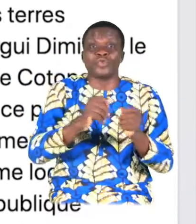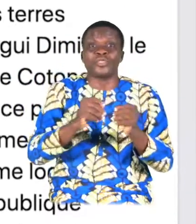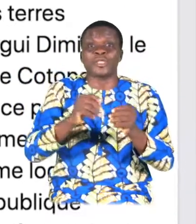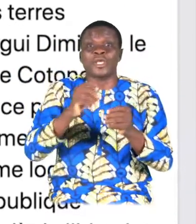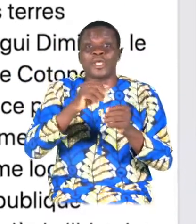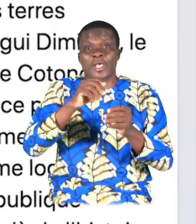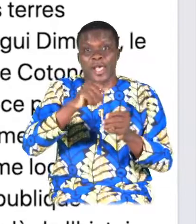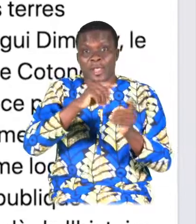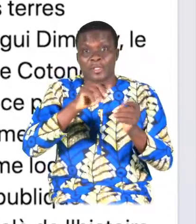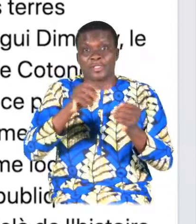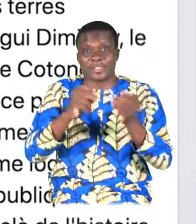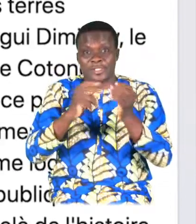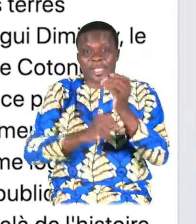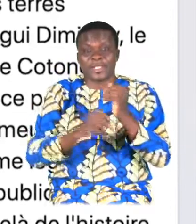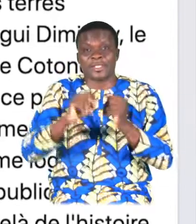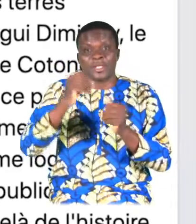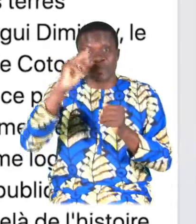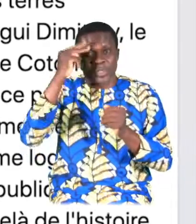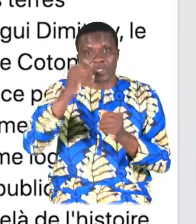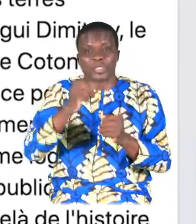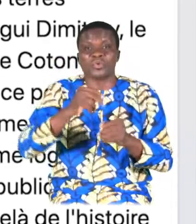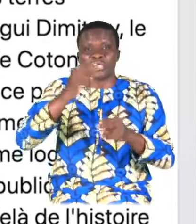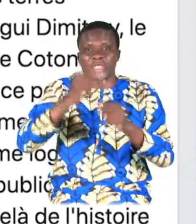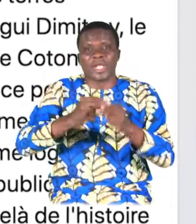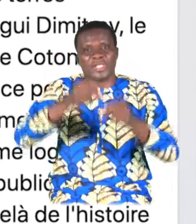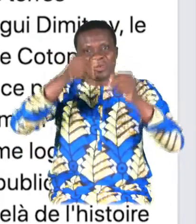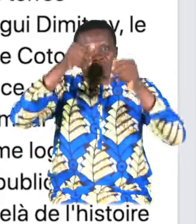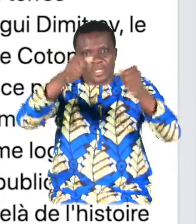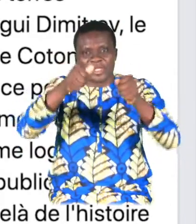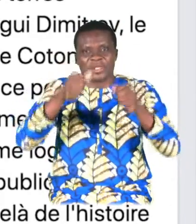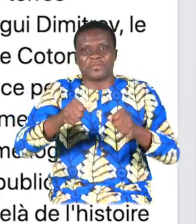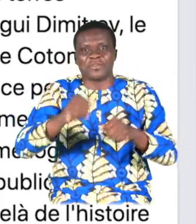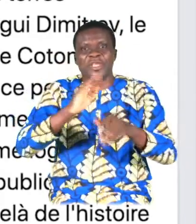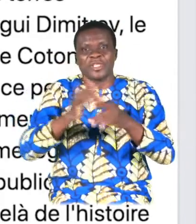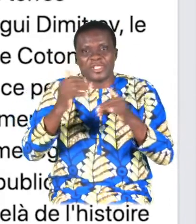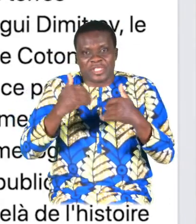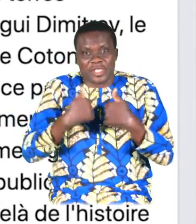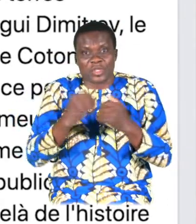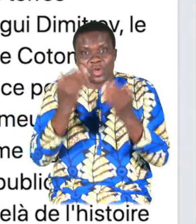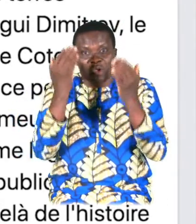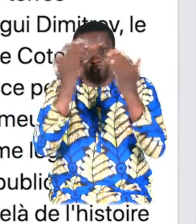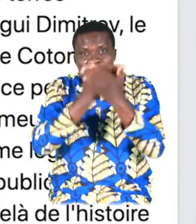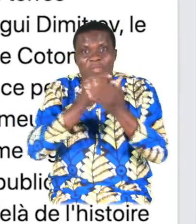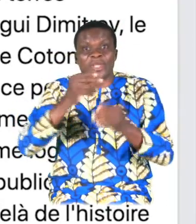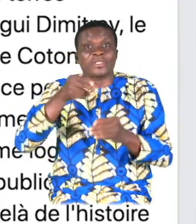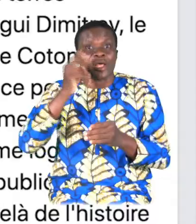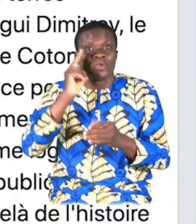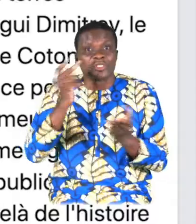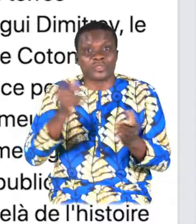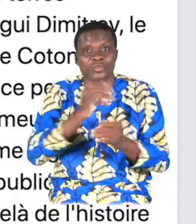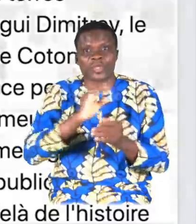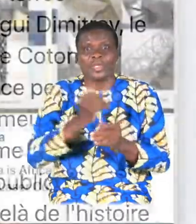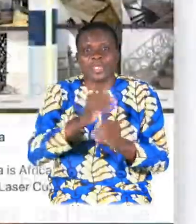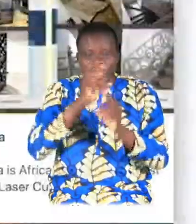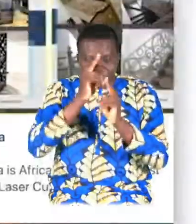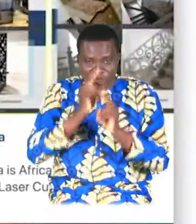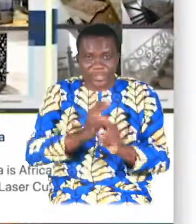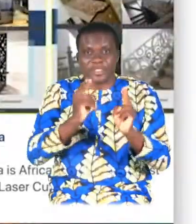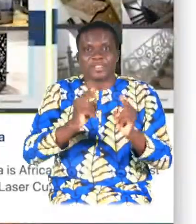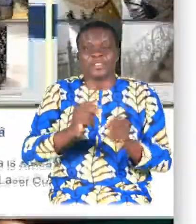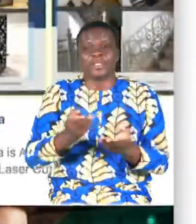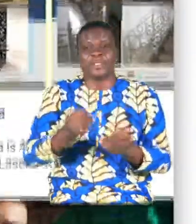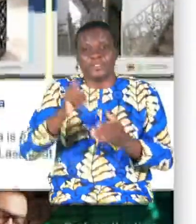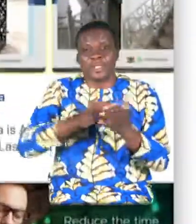y a encore des noms d'hommes griffés sur les lieux publics qui portent ombrage à notre histoire et à notre dignité,